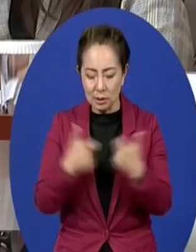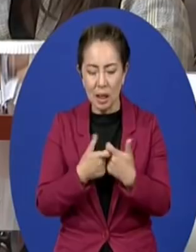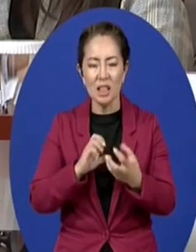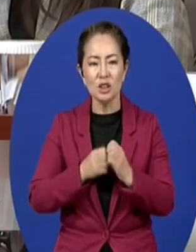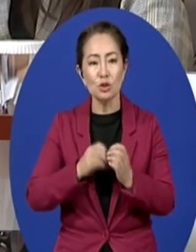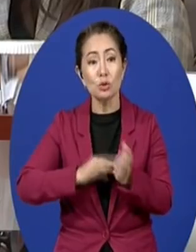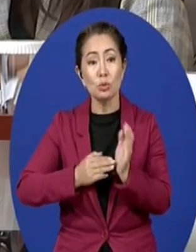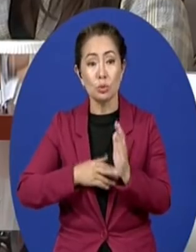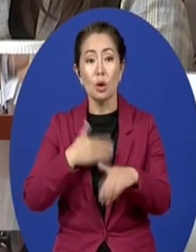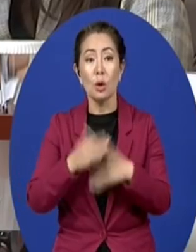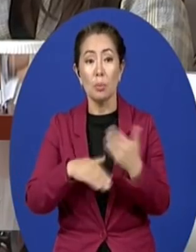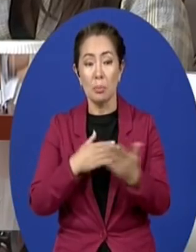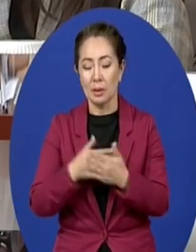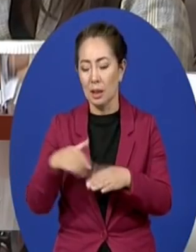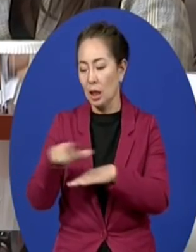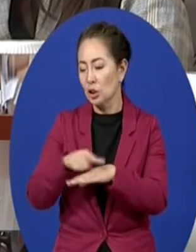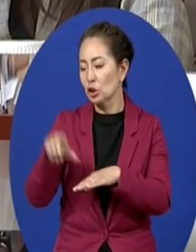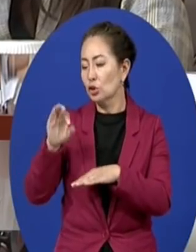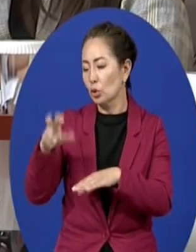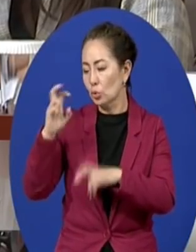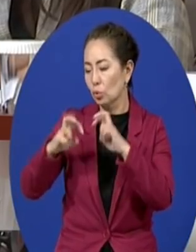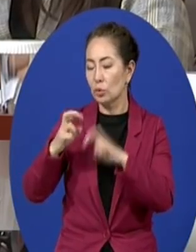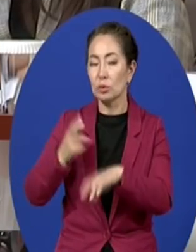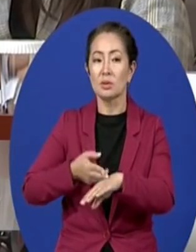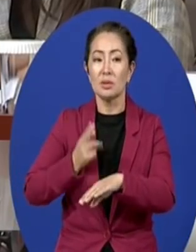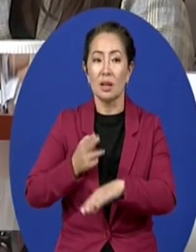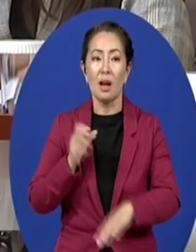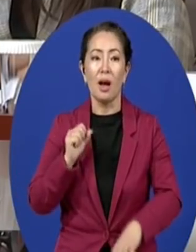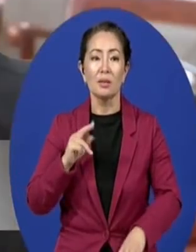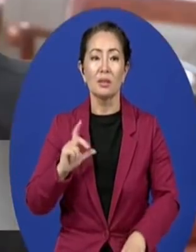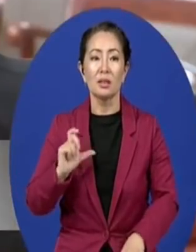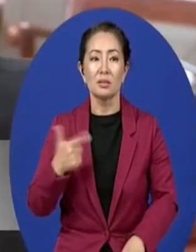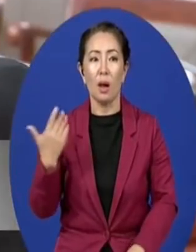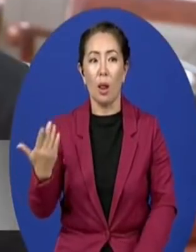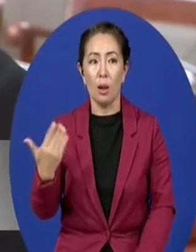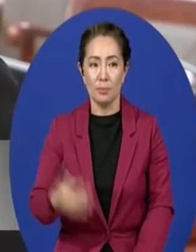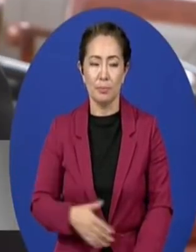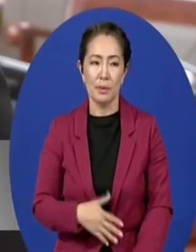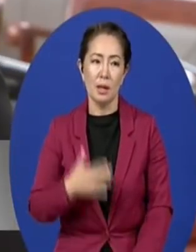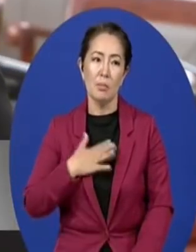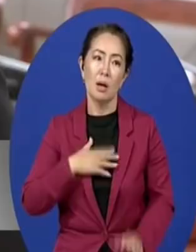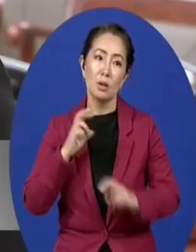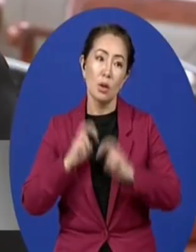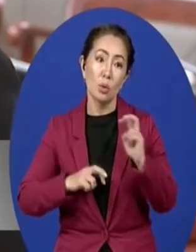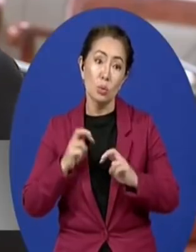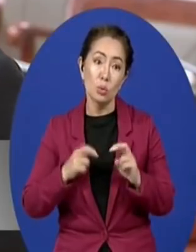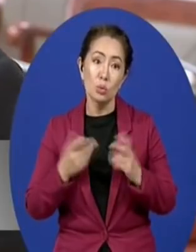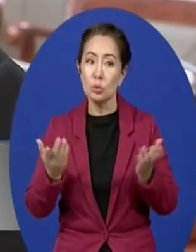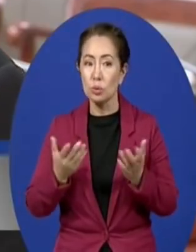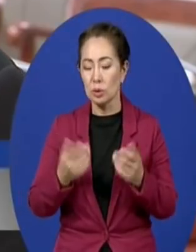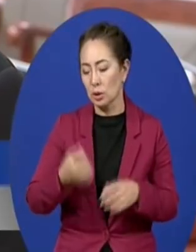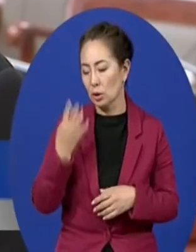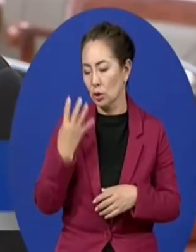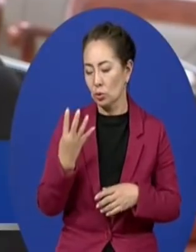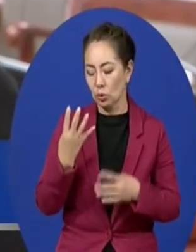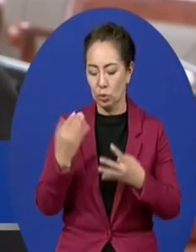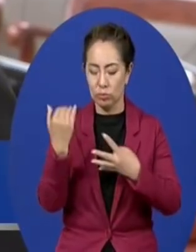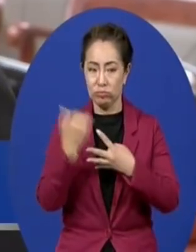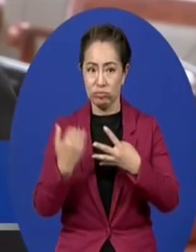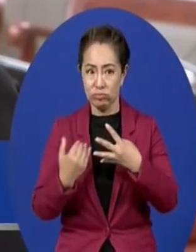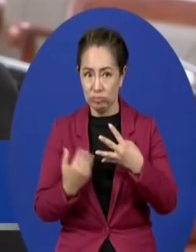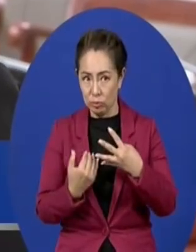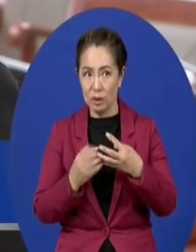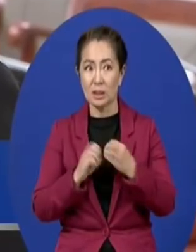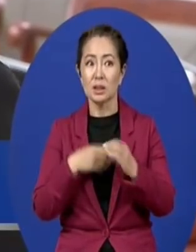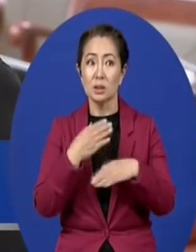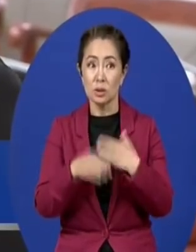байгааг газрын тосны боловсруулах үйлдвэрийн захирал Алтан Цэцэг хэлсэн юм а. Үйлдвэр маань одоо дөрвөн одоо хэсэг хуваагдаж